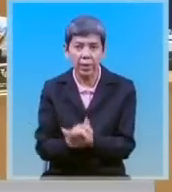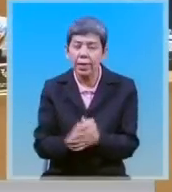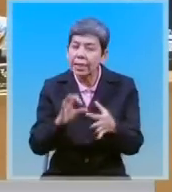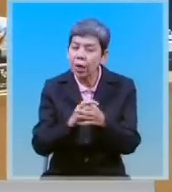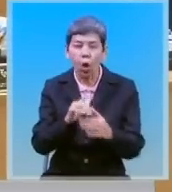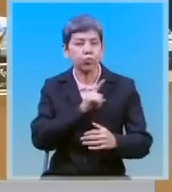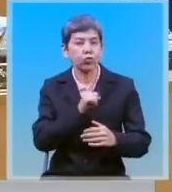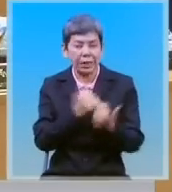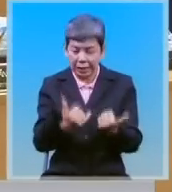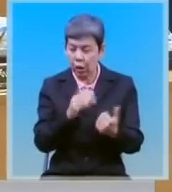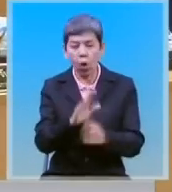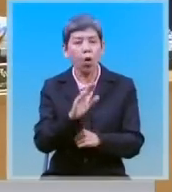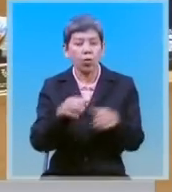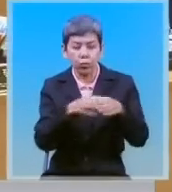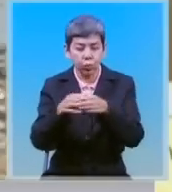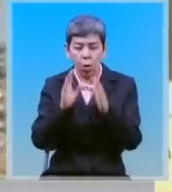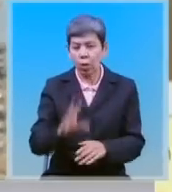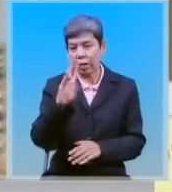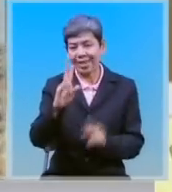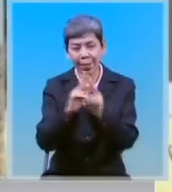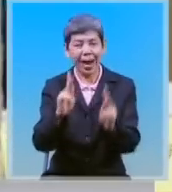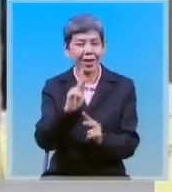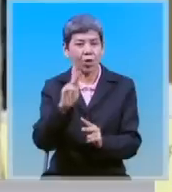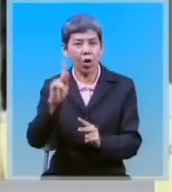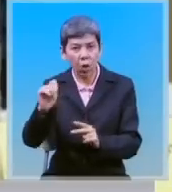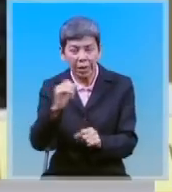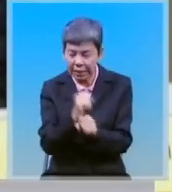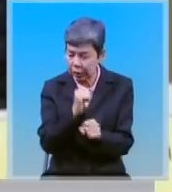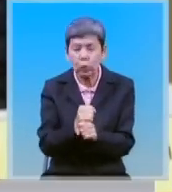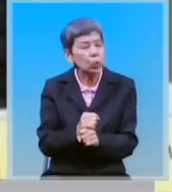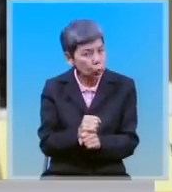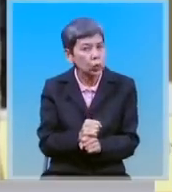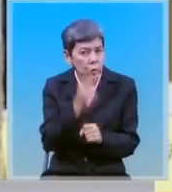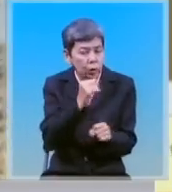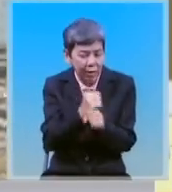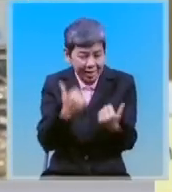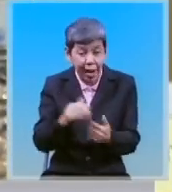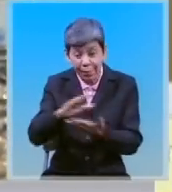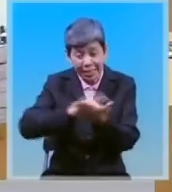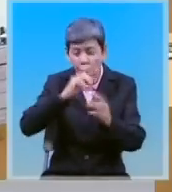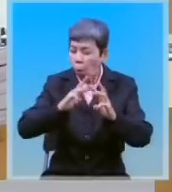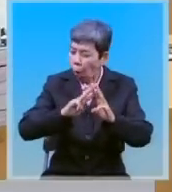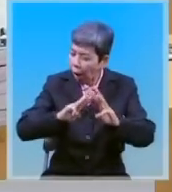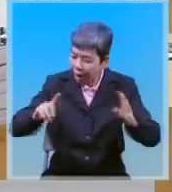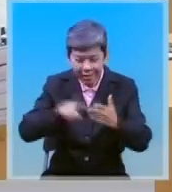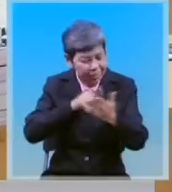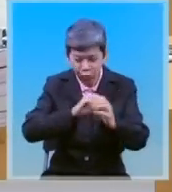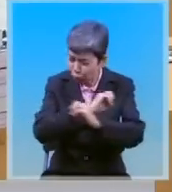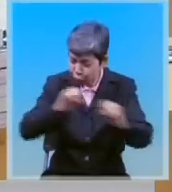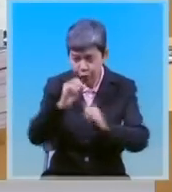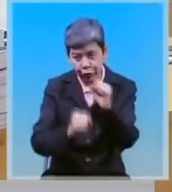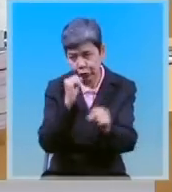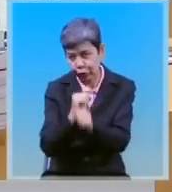ารกิจครั้งประวัติศาสตร์ของ7กกต.จึงถือเป็นงานหินหลังประเทศไทยว่างเว้นจากการเลือกตั้งมากว่า7